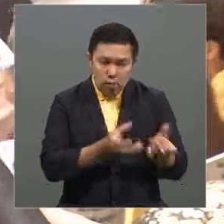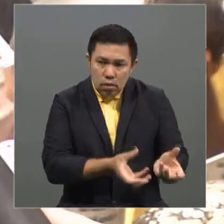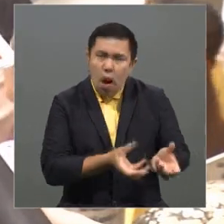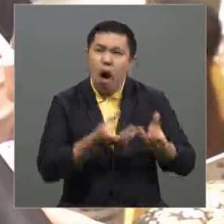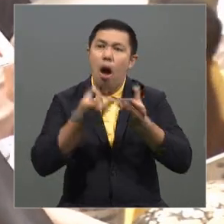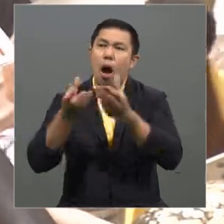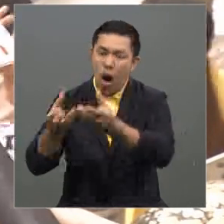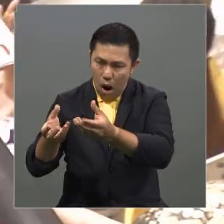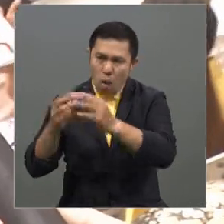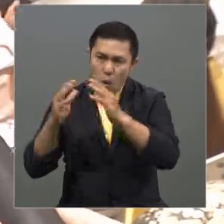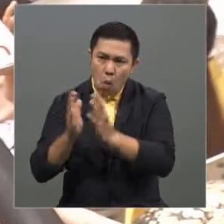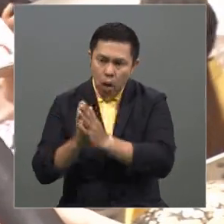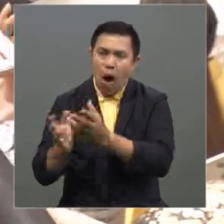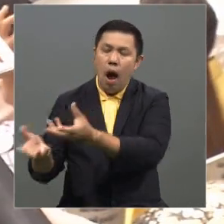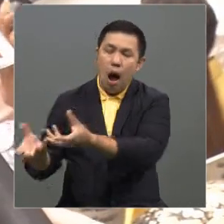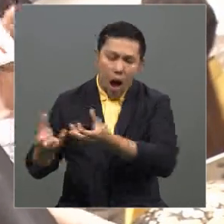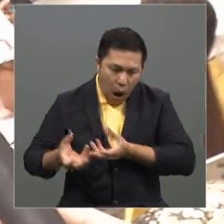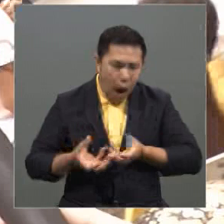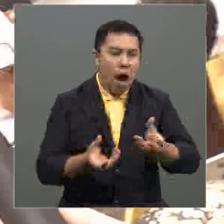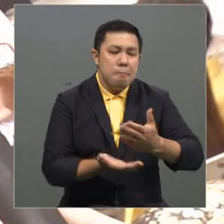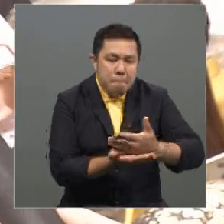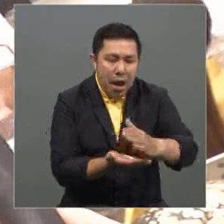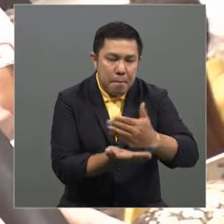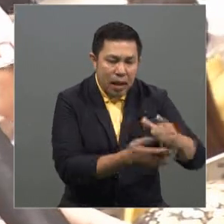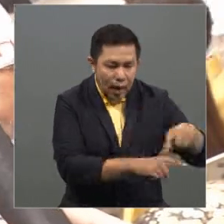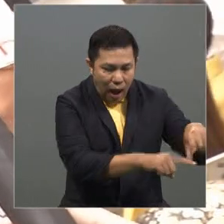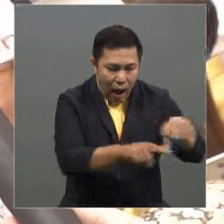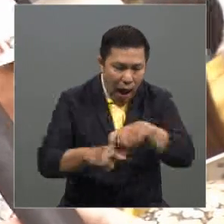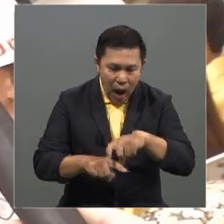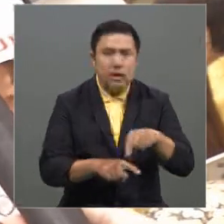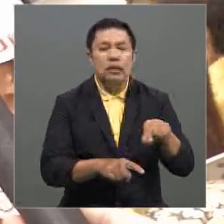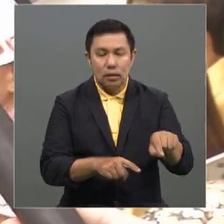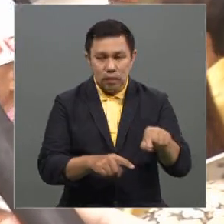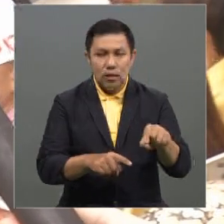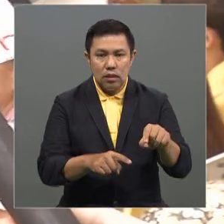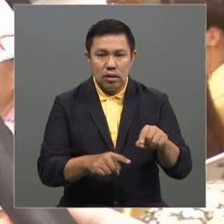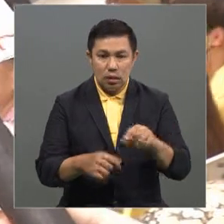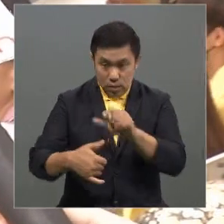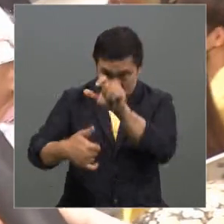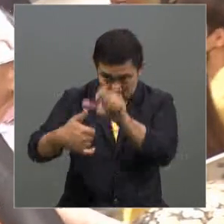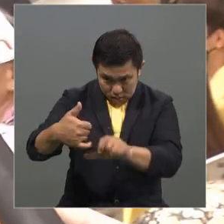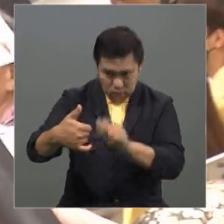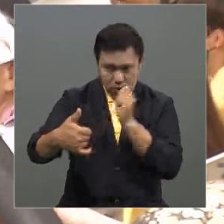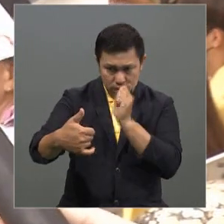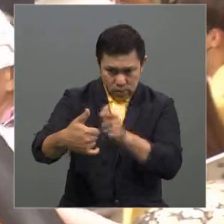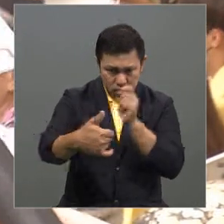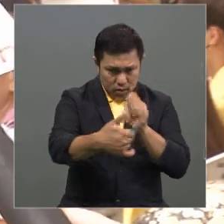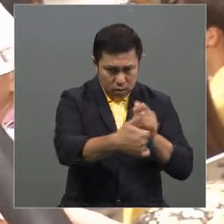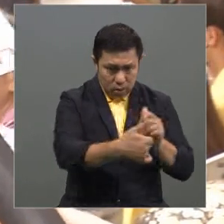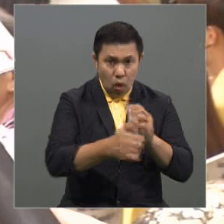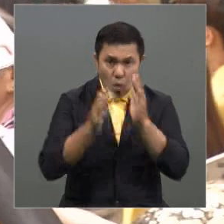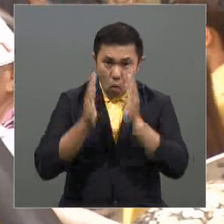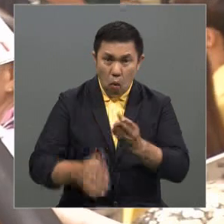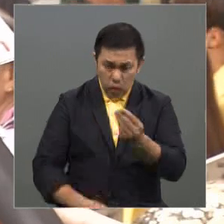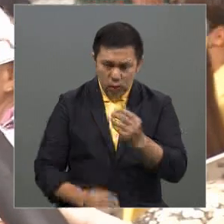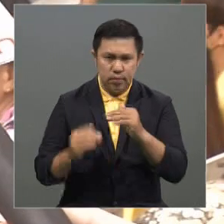ก็วัดเนี่ยก็จะคืนให้มาเพื่อมาให้มาแจกจ่ายกับผู้ประสบภัยเราก็จะจ่ายเป็นรายหัวไปเลยว่ากี่หัวอา